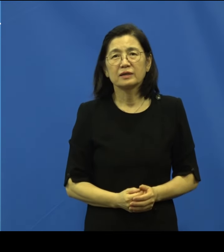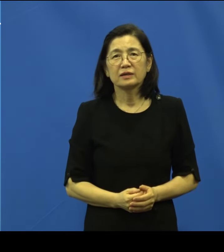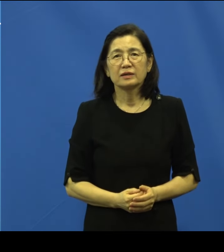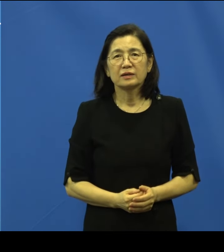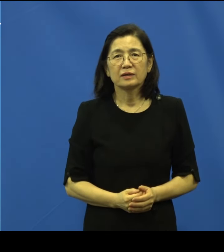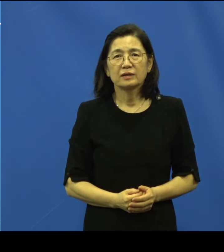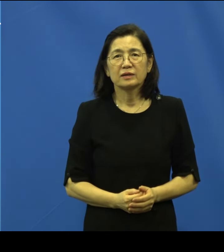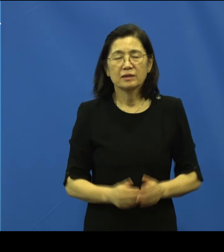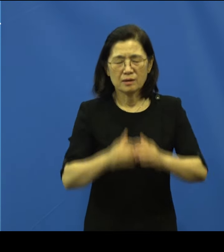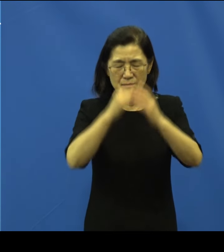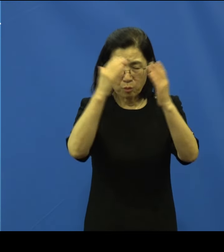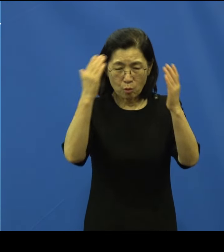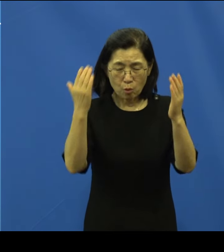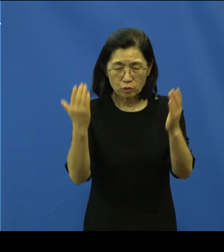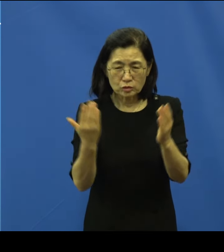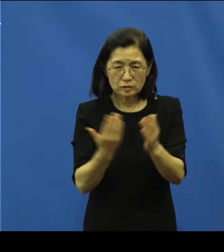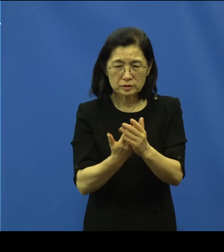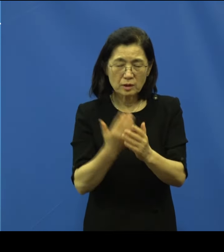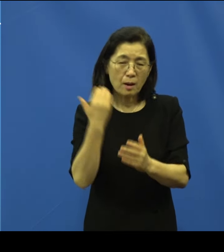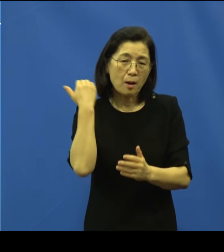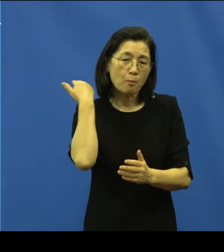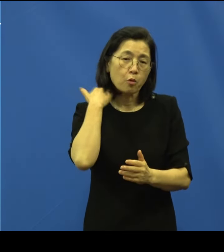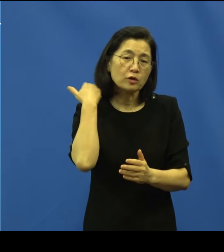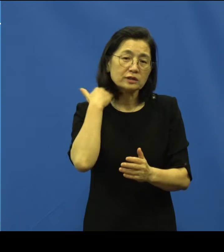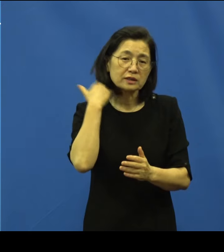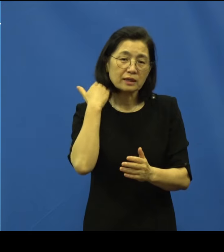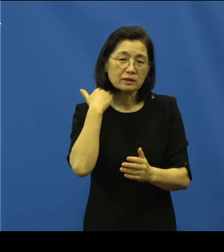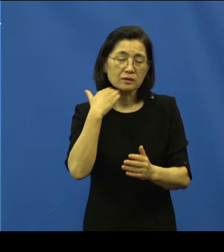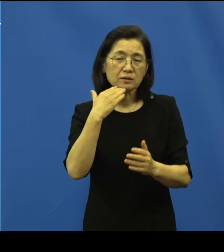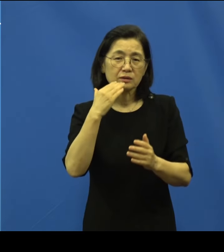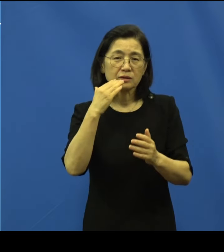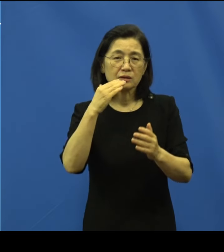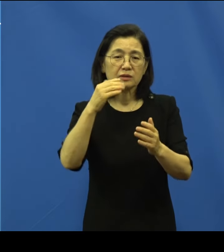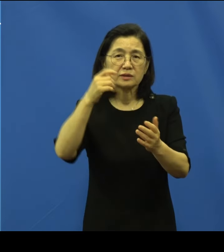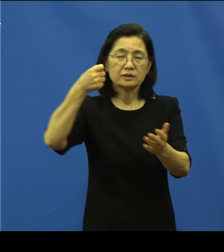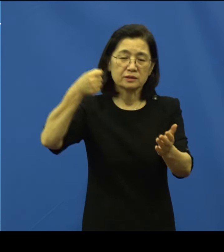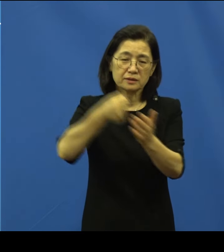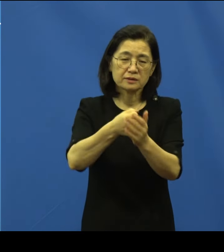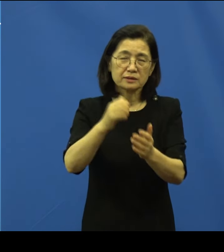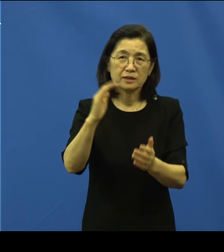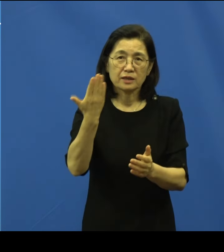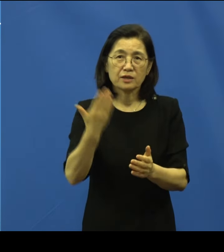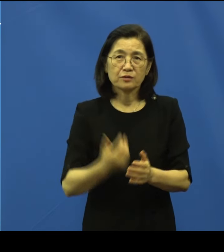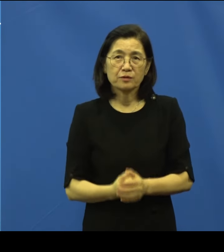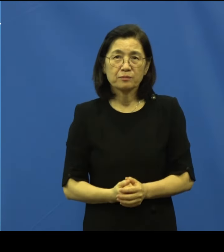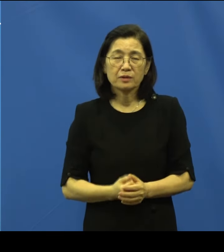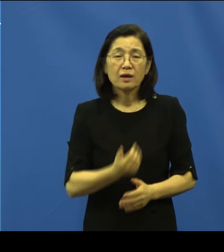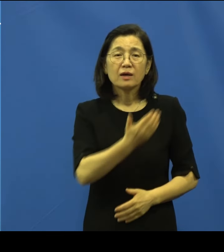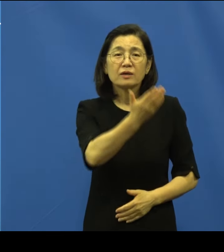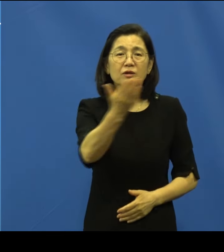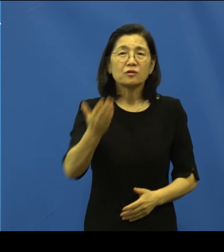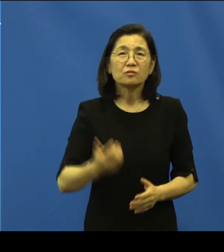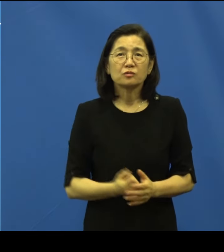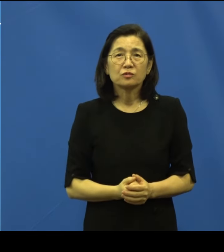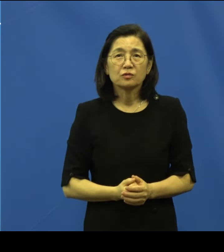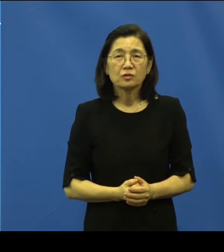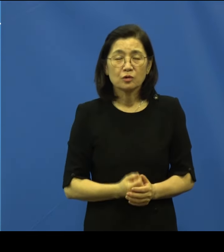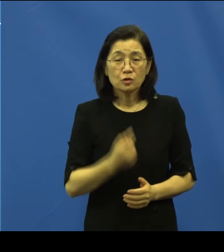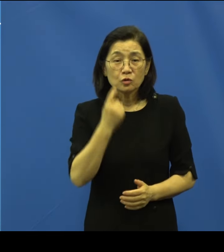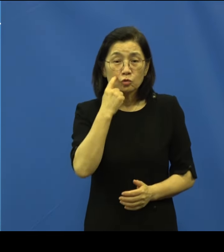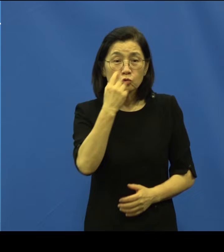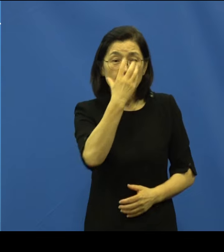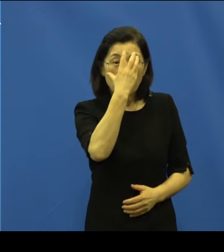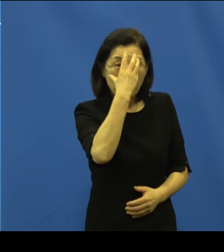모든 것은 보이지 않는 게 결정나는 거. 문제는 그것을 보느냐 보지 못하느냐. 성도 여러분, 육 안으로 보이는